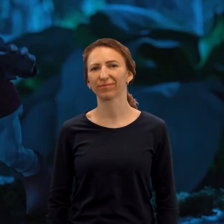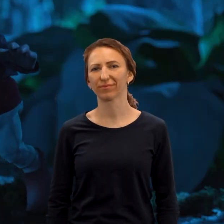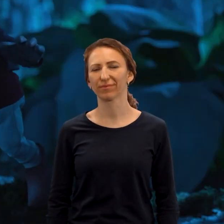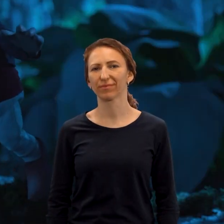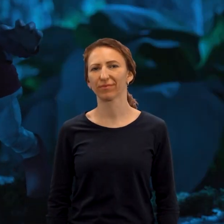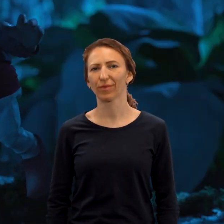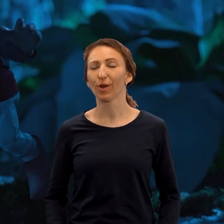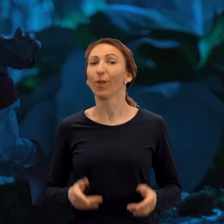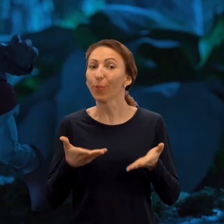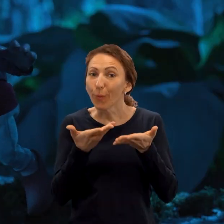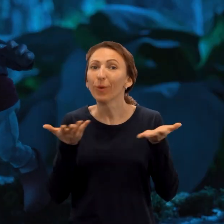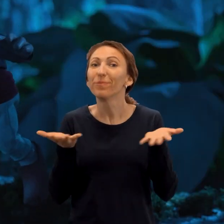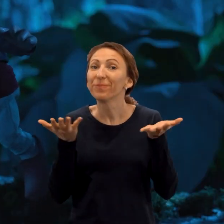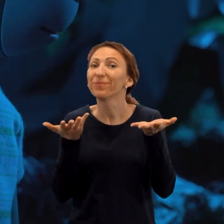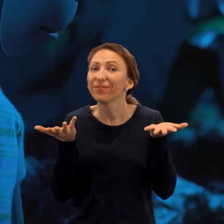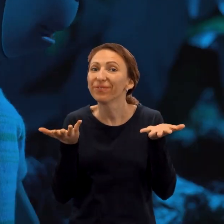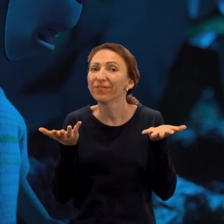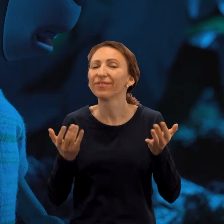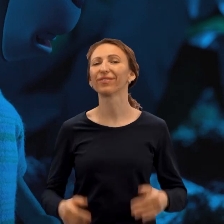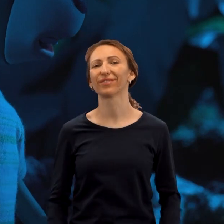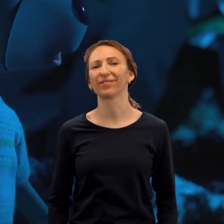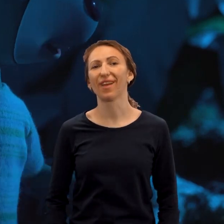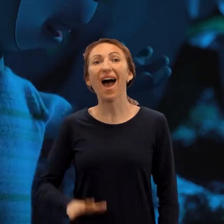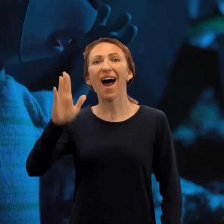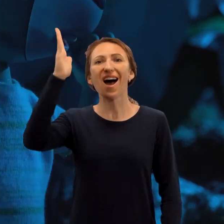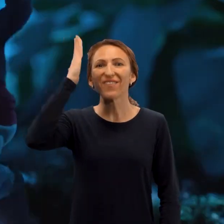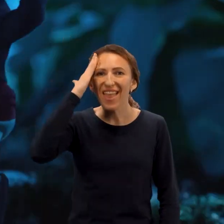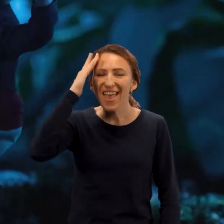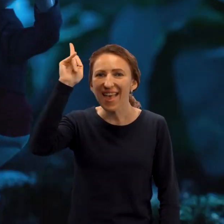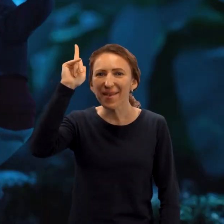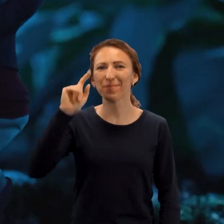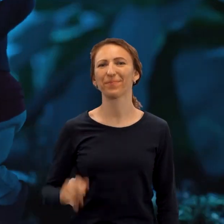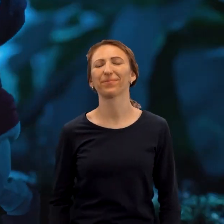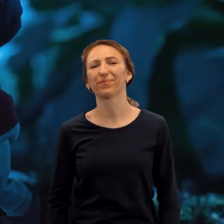No i? Wiem!